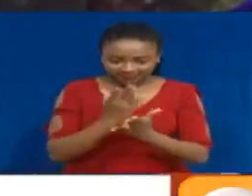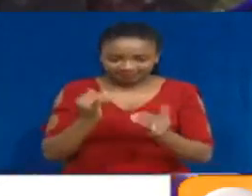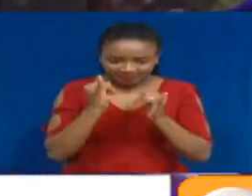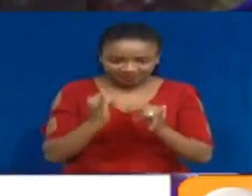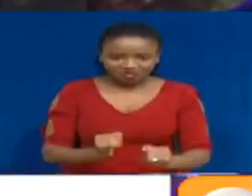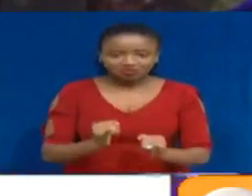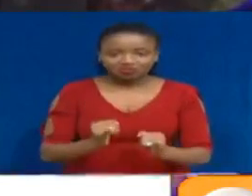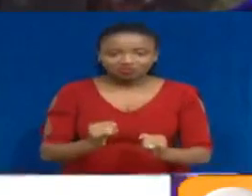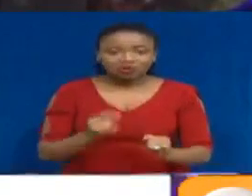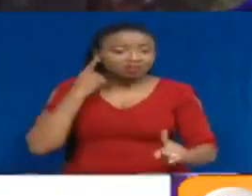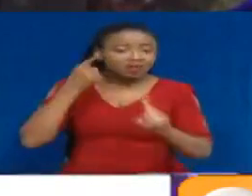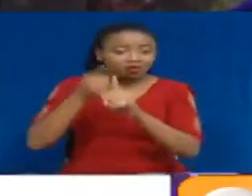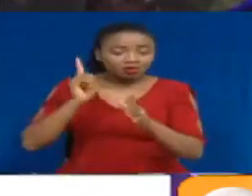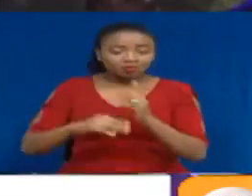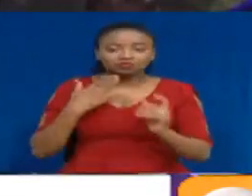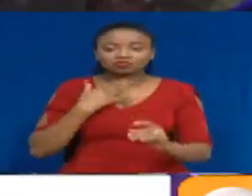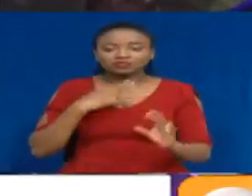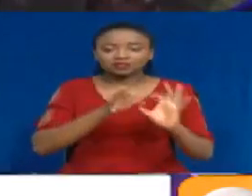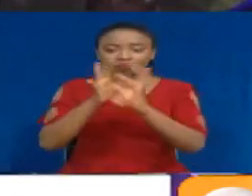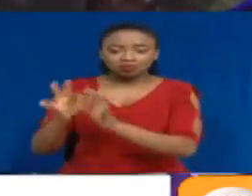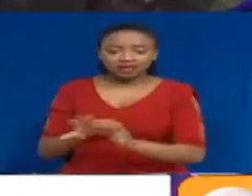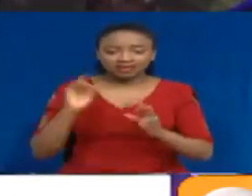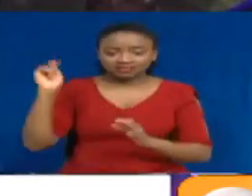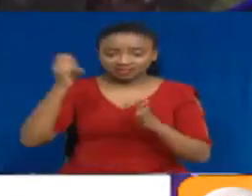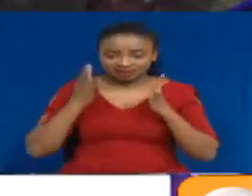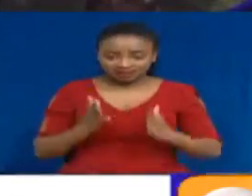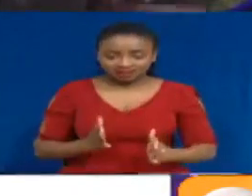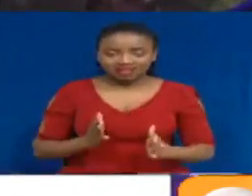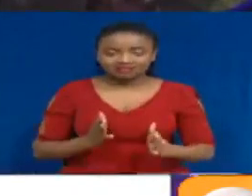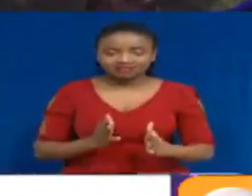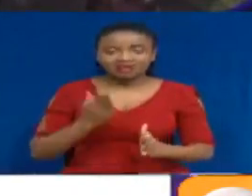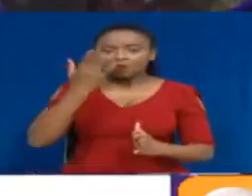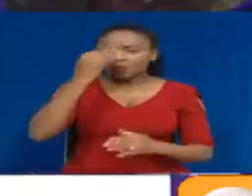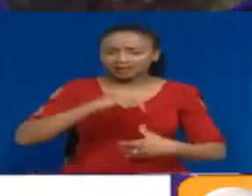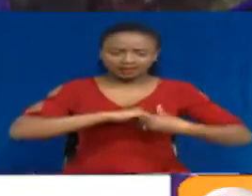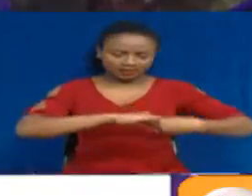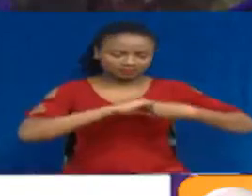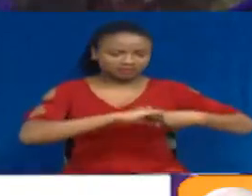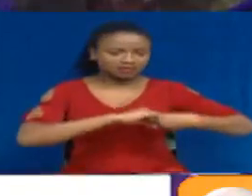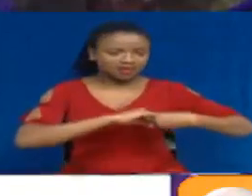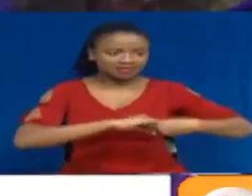Mwenendo mpya ya kuunganisha Kenya. Kwa sababu ya ile handshake